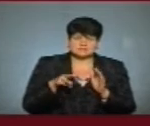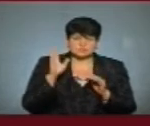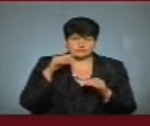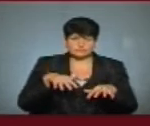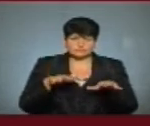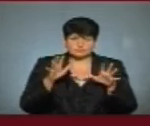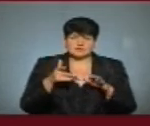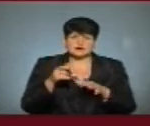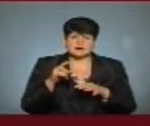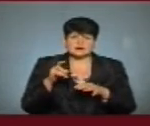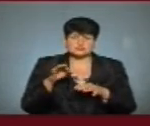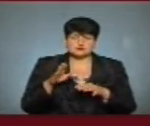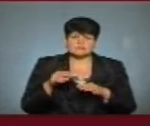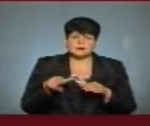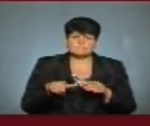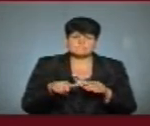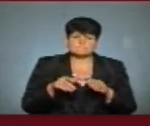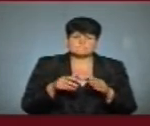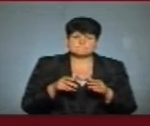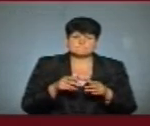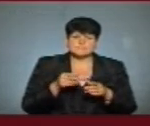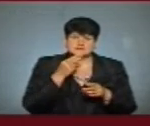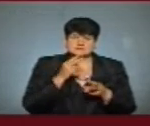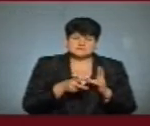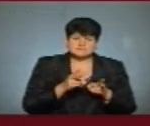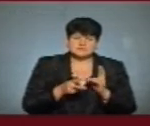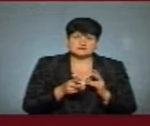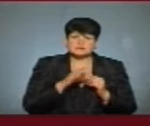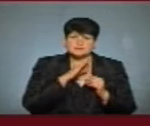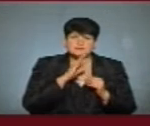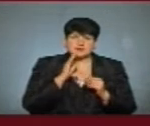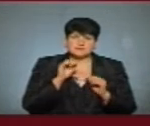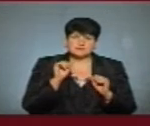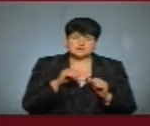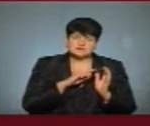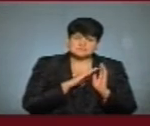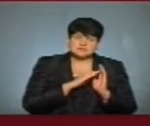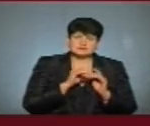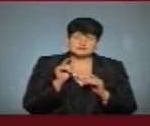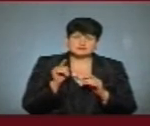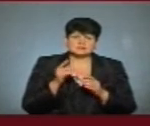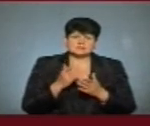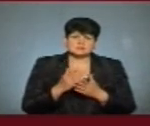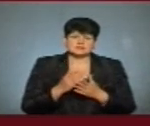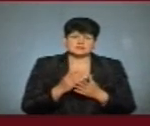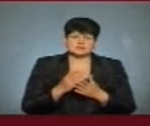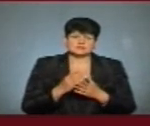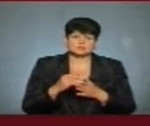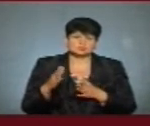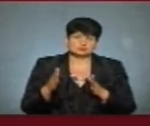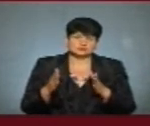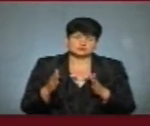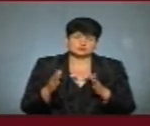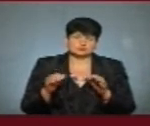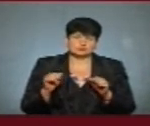газову плитку, щоб їсти цей, готувати. І мамі де могла спати мама. І там таке пару сумочка, ну, щоб